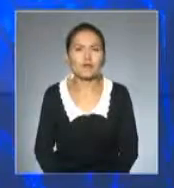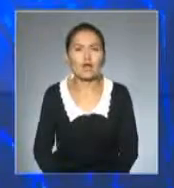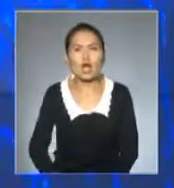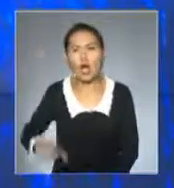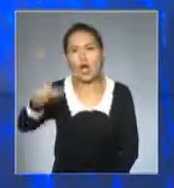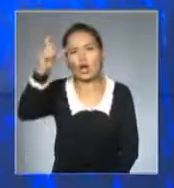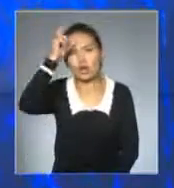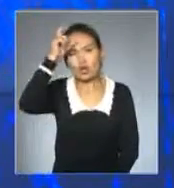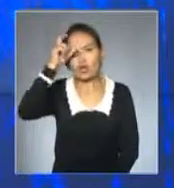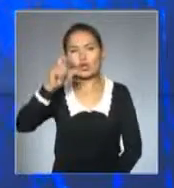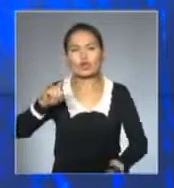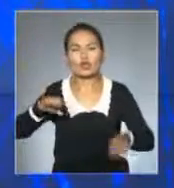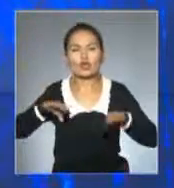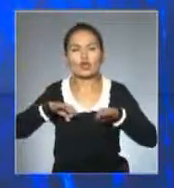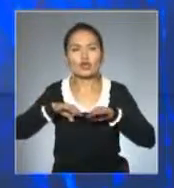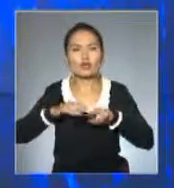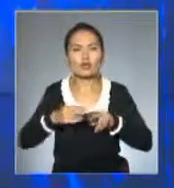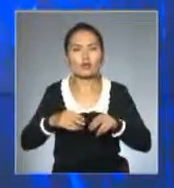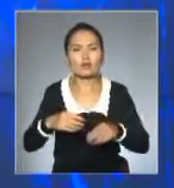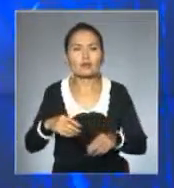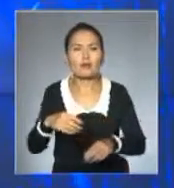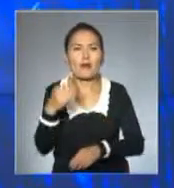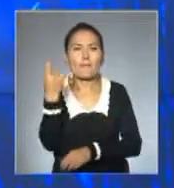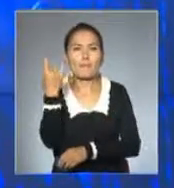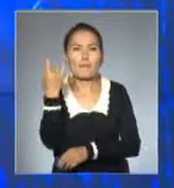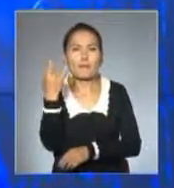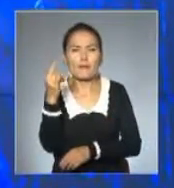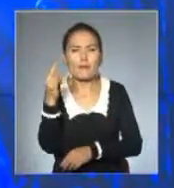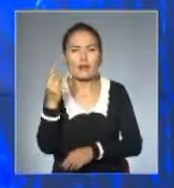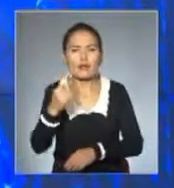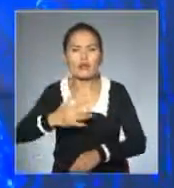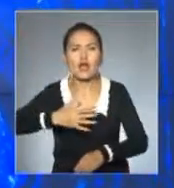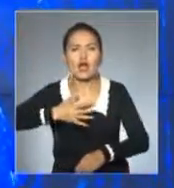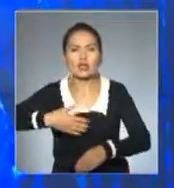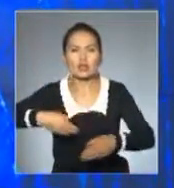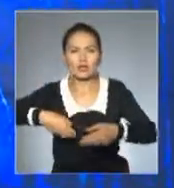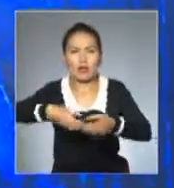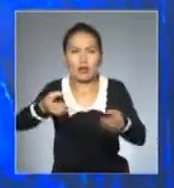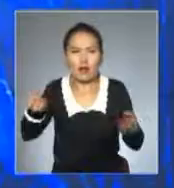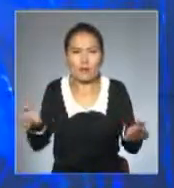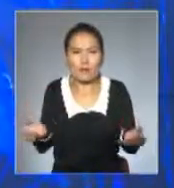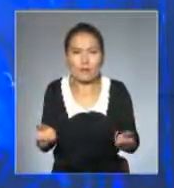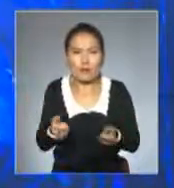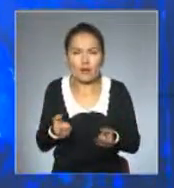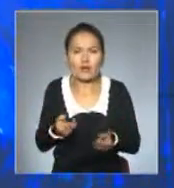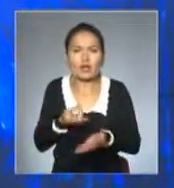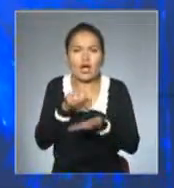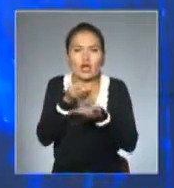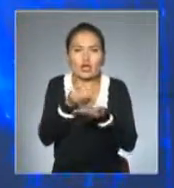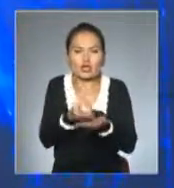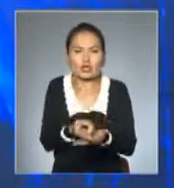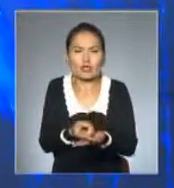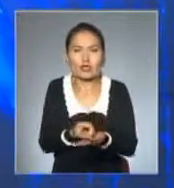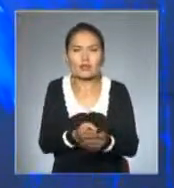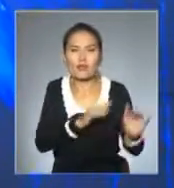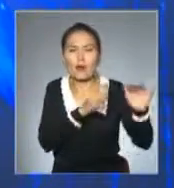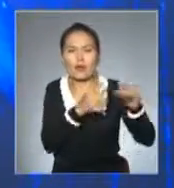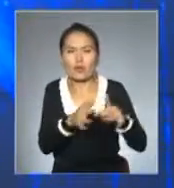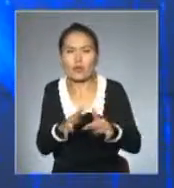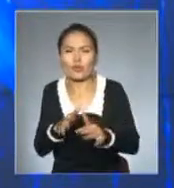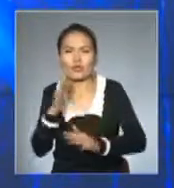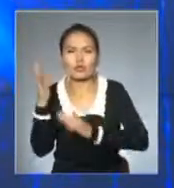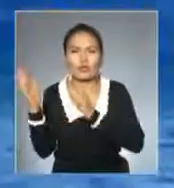Түркияда жүзуге арналған үрмелі төсекте жатқан 10 айлық қыз бала жел айдап ашық теңізге шығып кеткен. Абырой болғанда жағалау күзеті